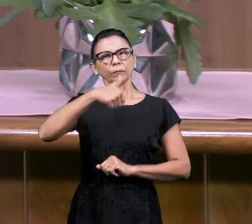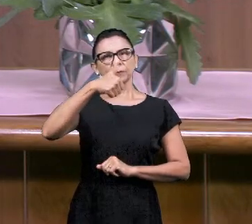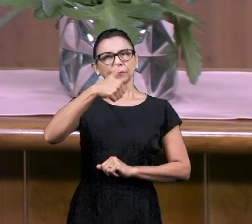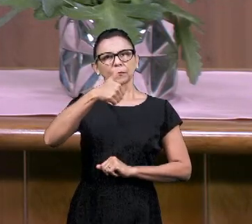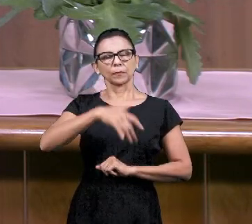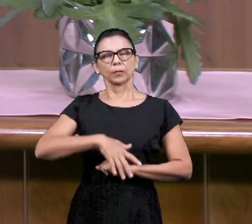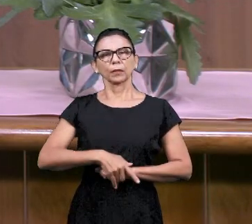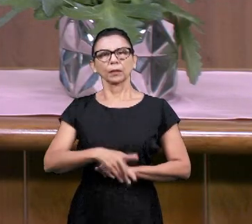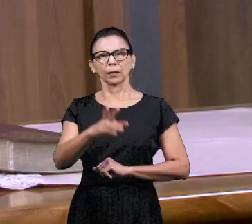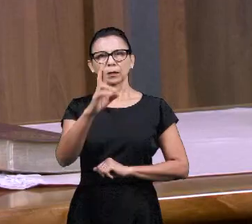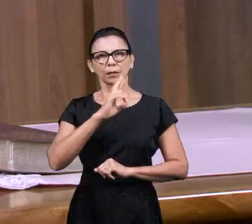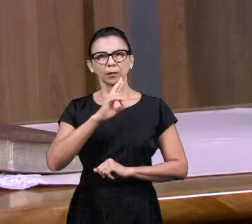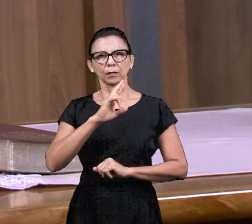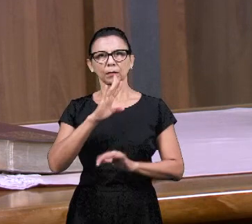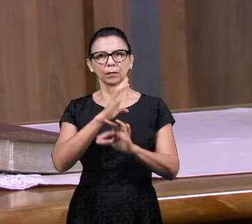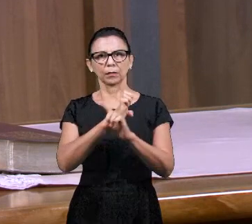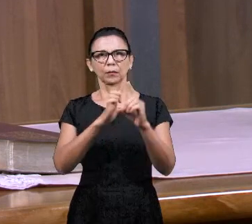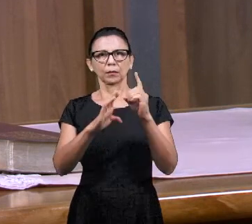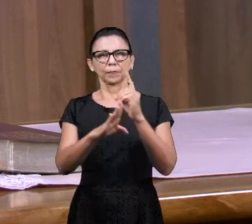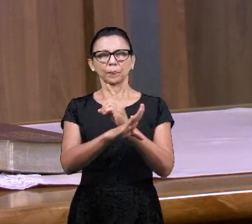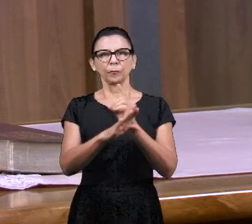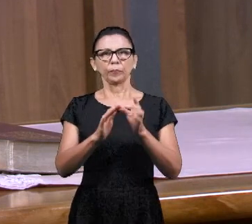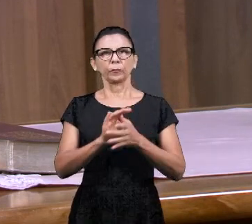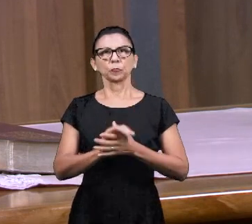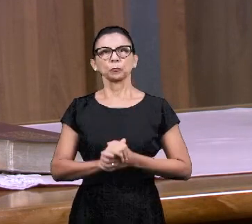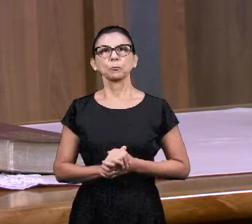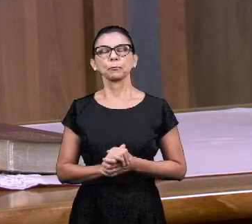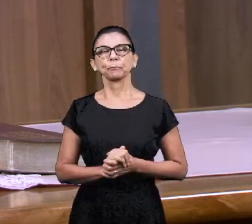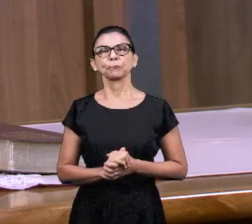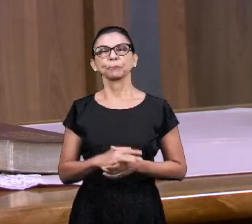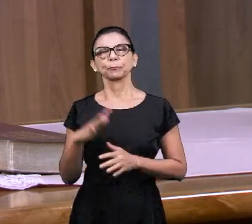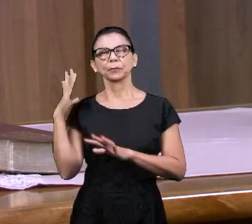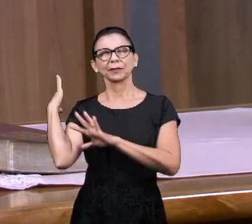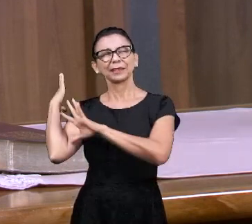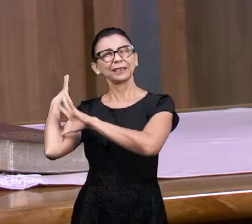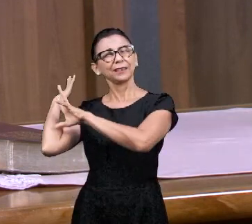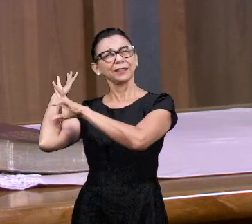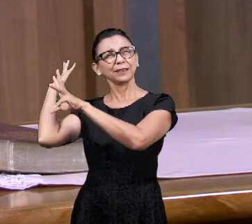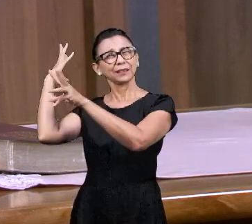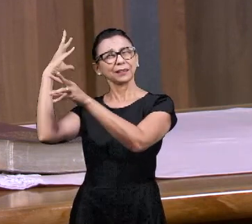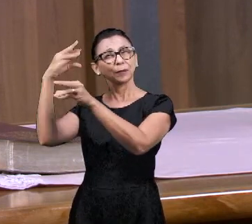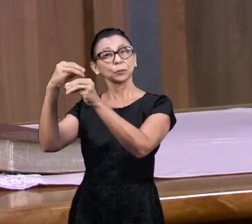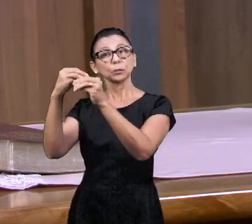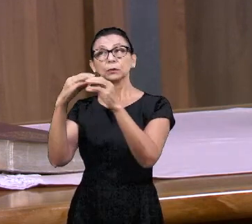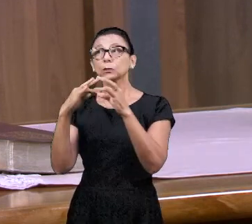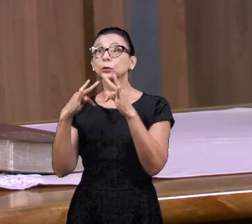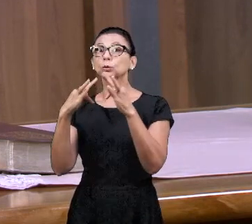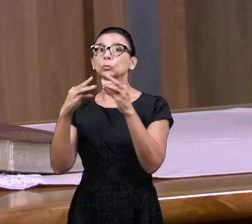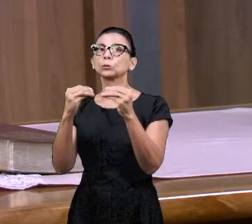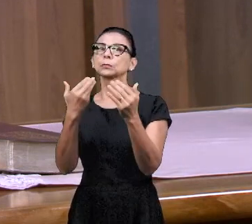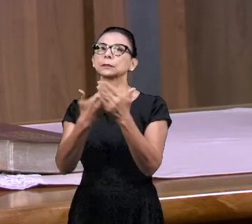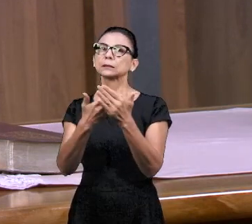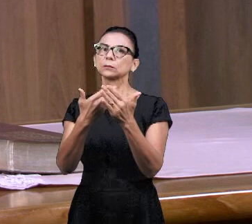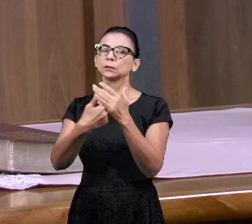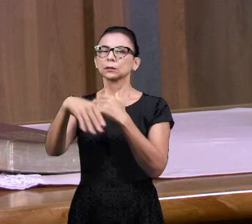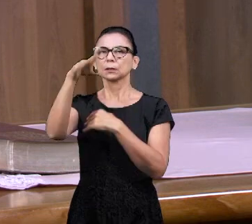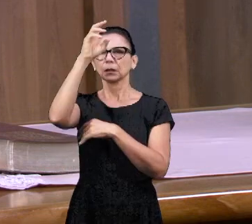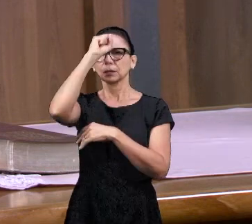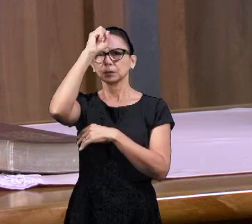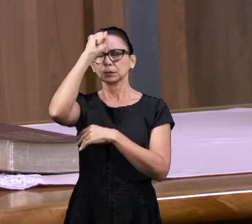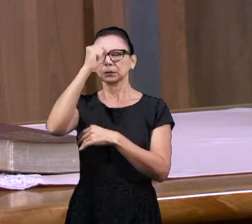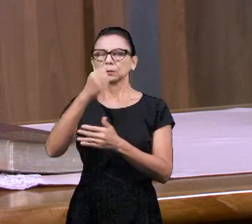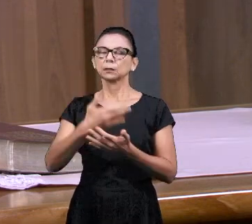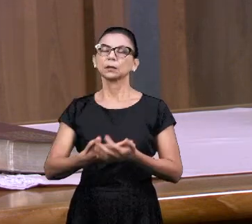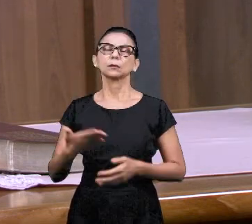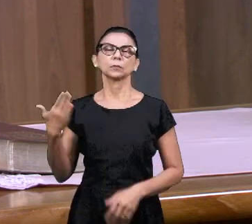envoyées pour l'école biblique dominicale, elles sont la révision de tout ce qu'on a étudié ces derniers